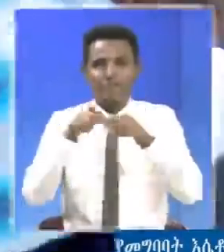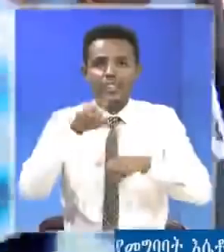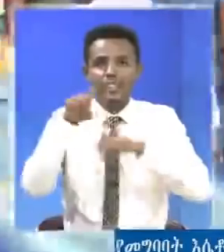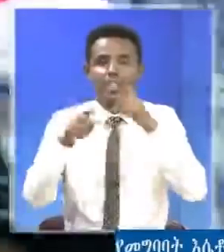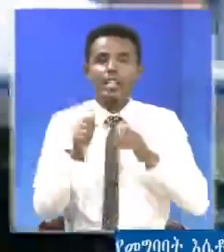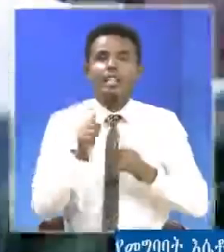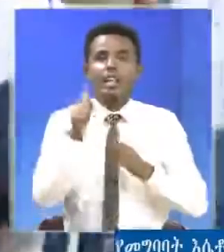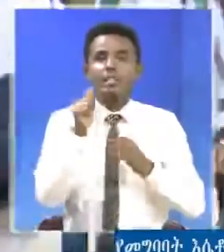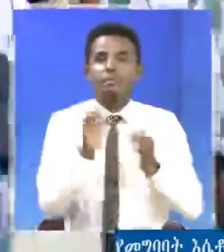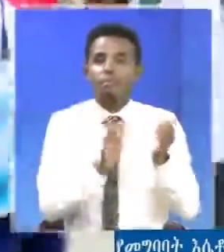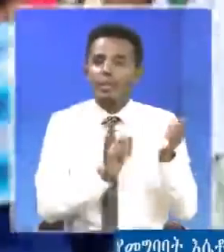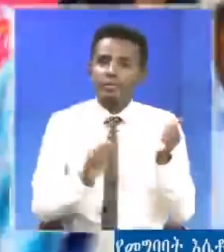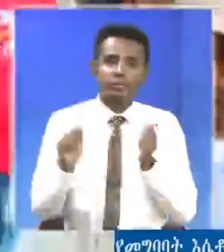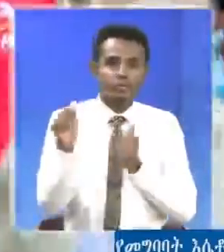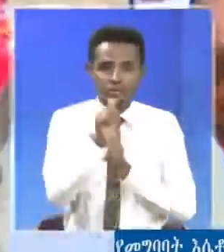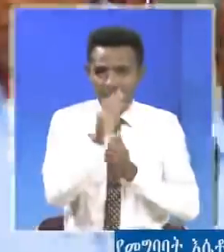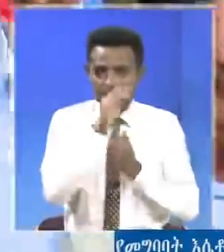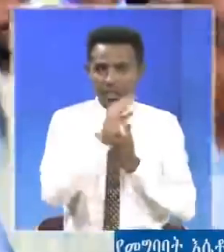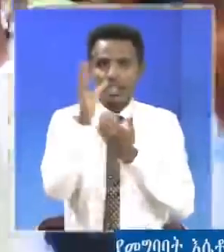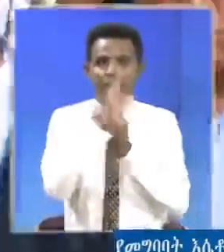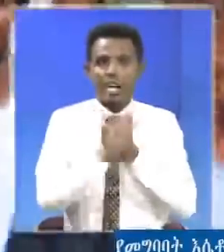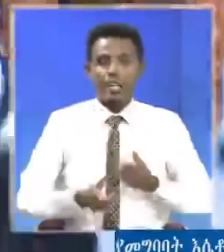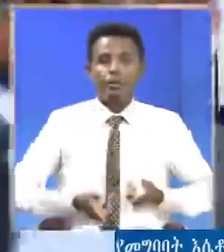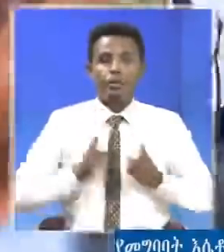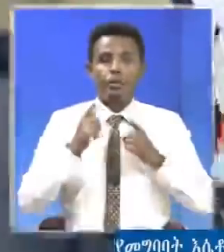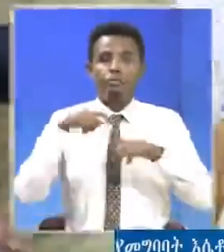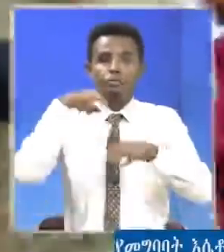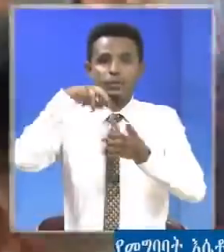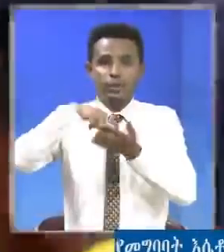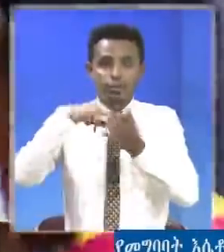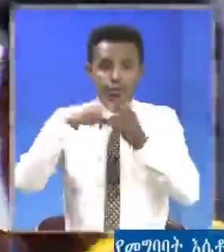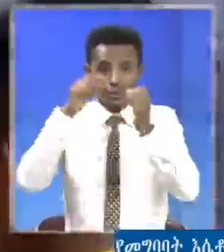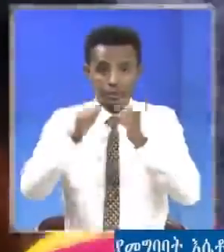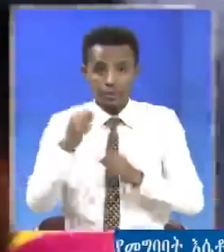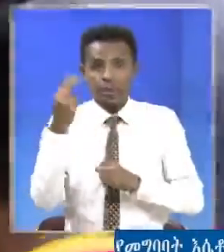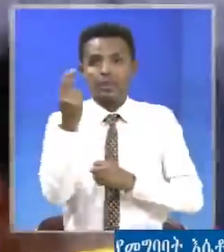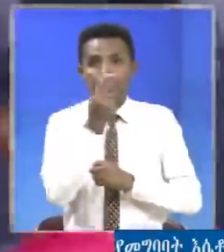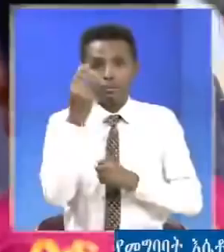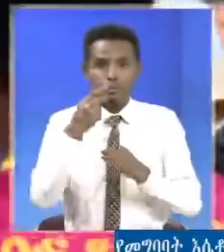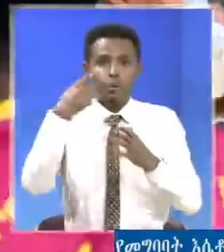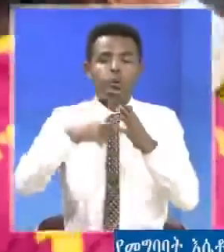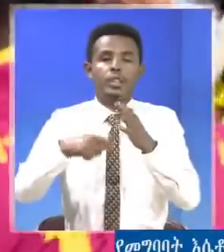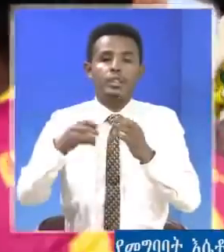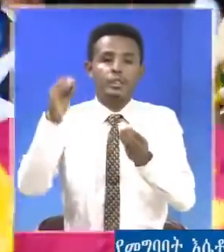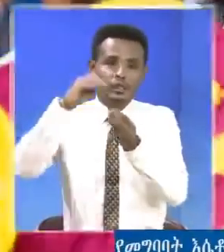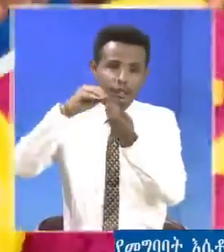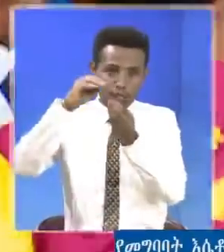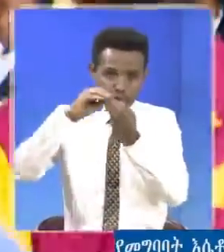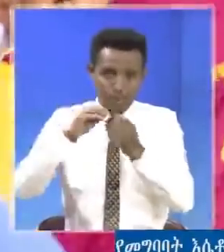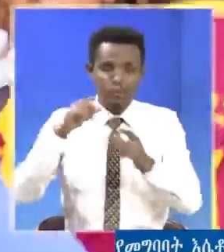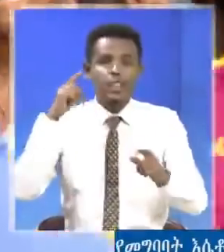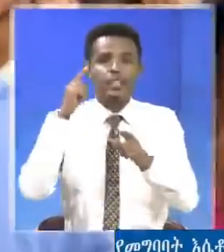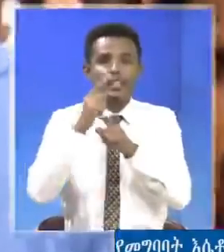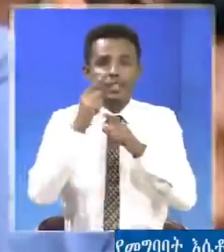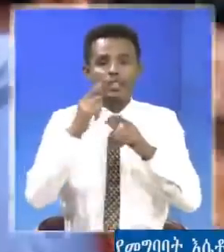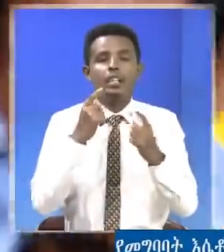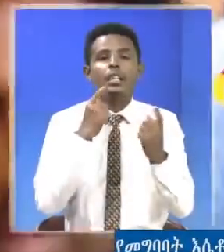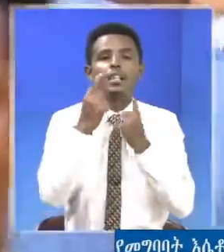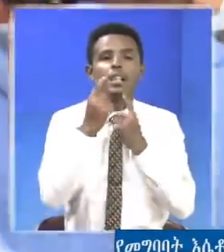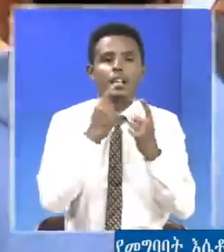በፊት ለሀገር ህልውና መቆም ሲቻል የመነጋገር ፋይዳውና ትርጉሙ በውጤት ይታጀባል። በርግጥስ